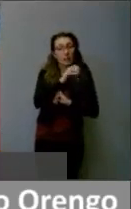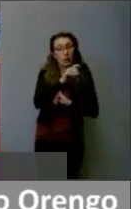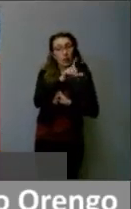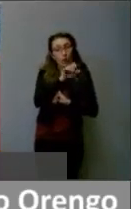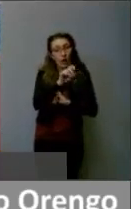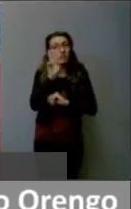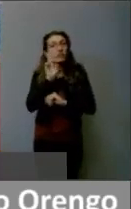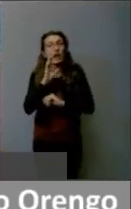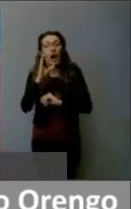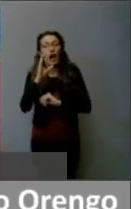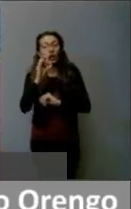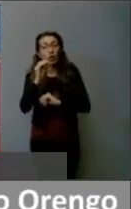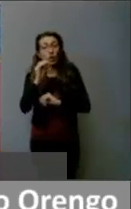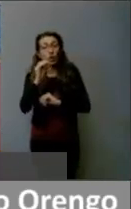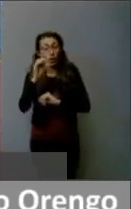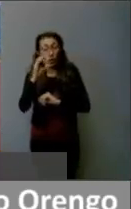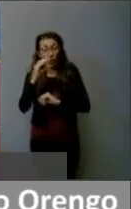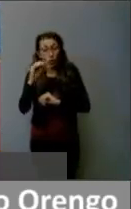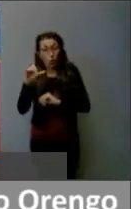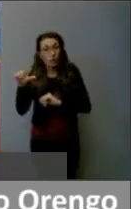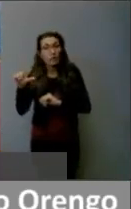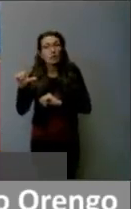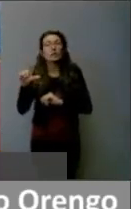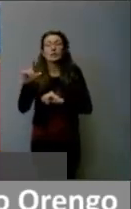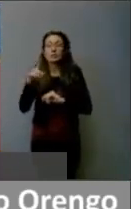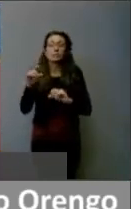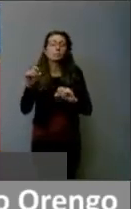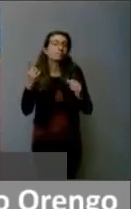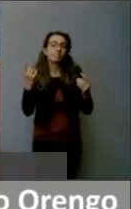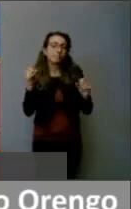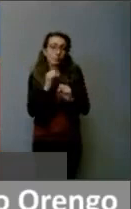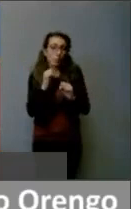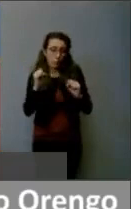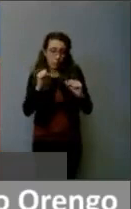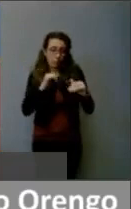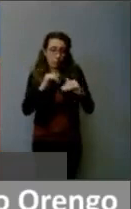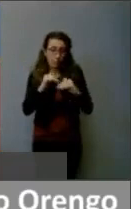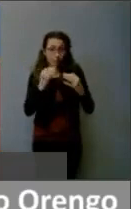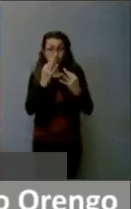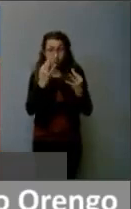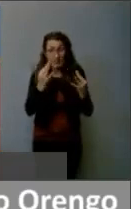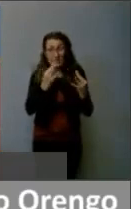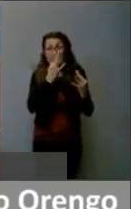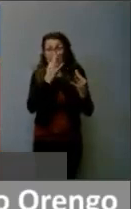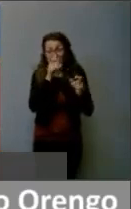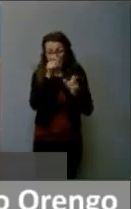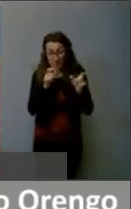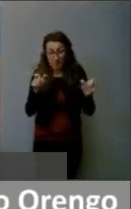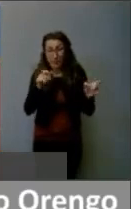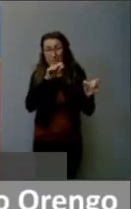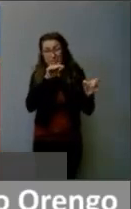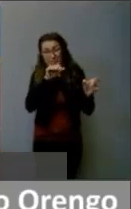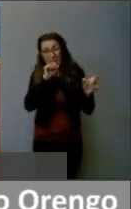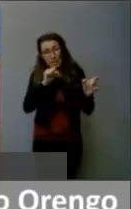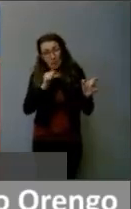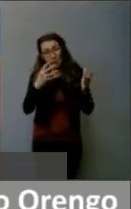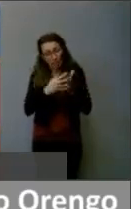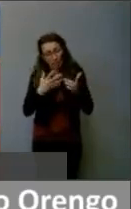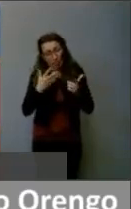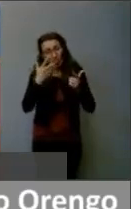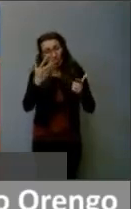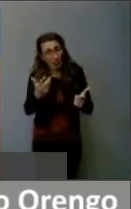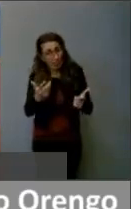il regolare servizio, determinando dei disagi soprattutto alla popolazione anziana. Grazie assessore.